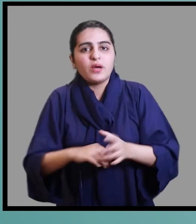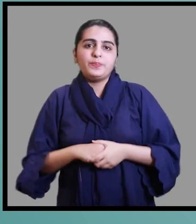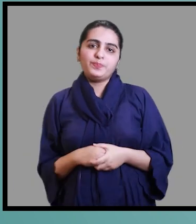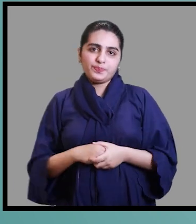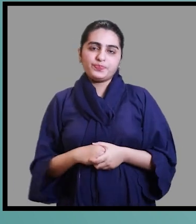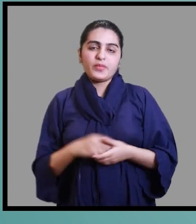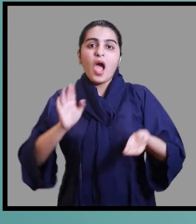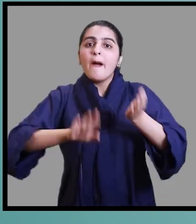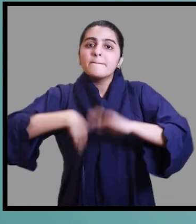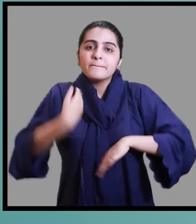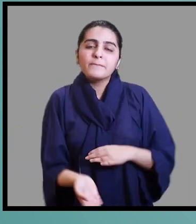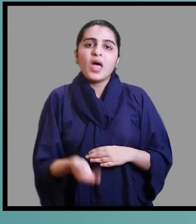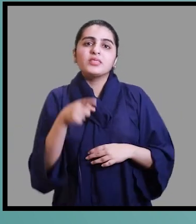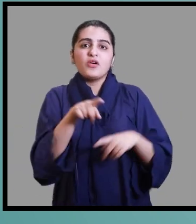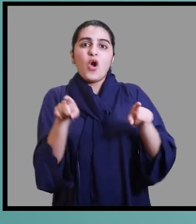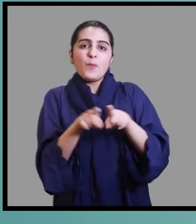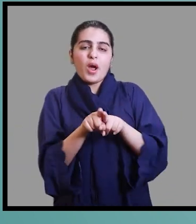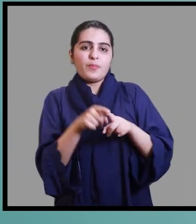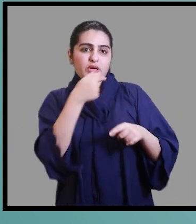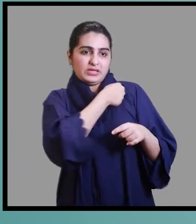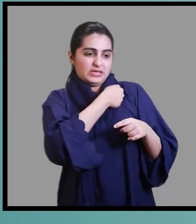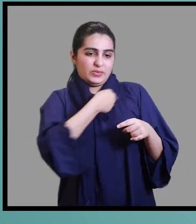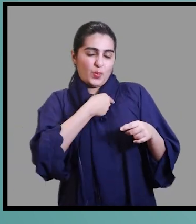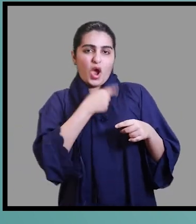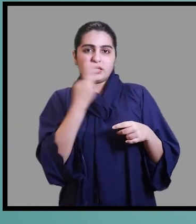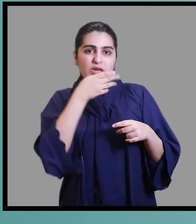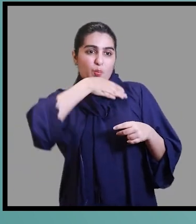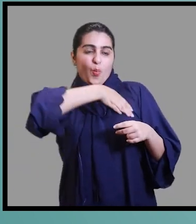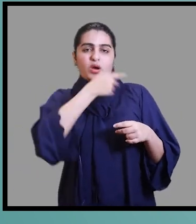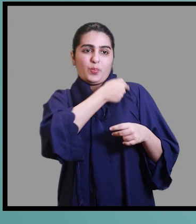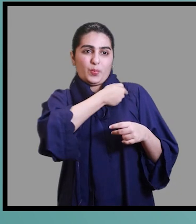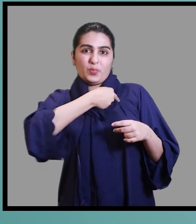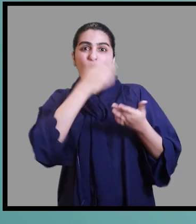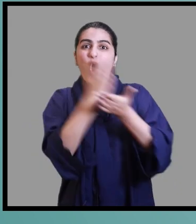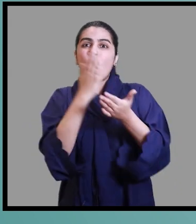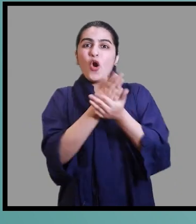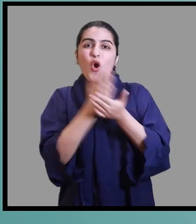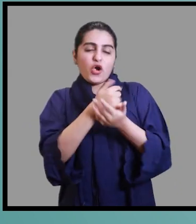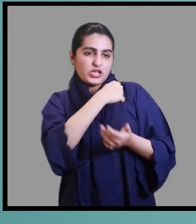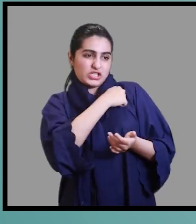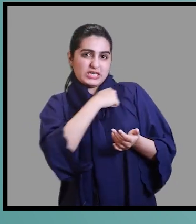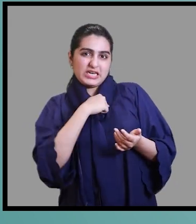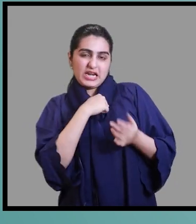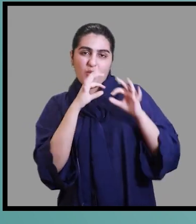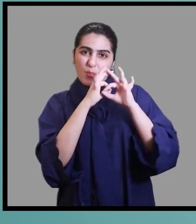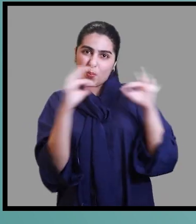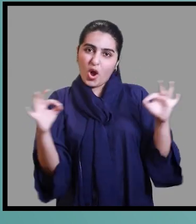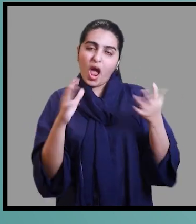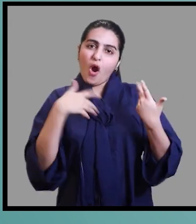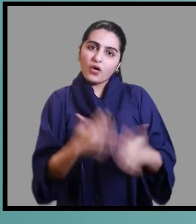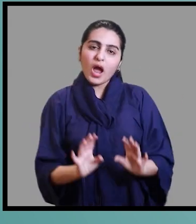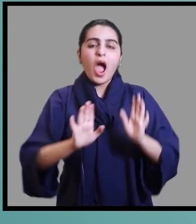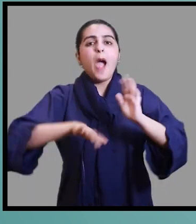हैं दिल के, और यहाँ पे और ऊपर जो है हम फिर पॉकेट बनाकर ये बैटरी जो है ये कट लगा